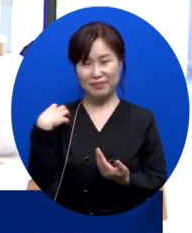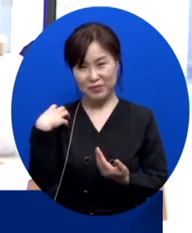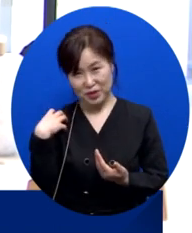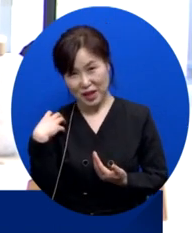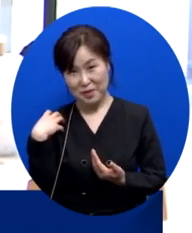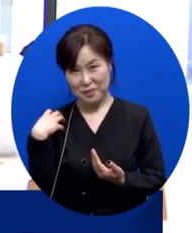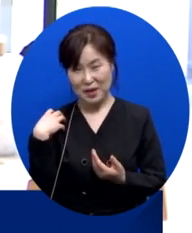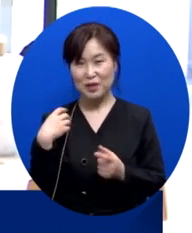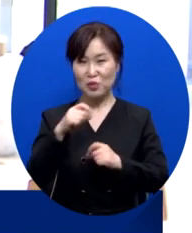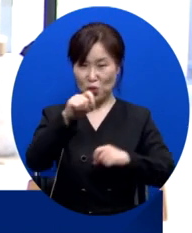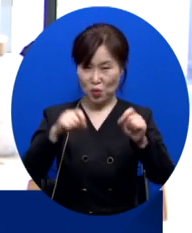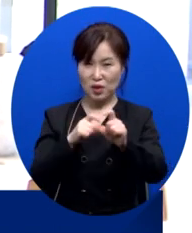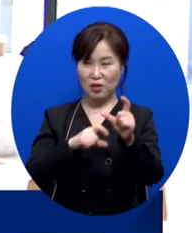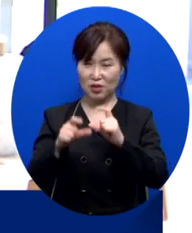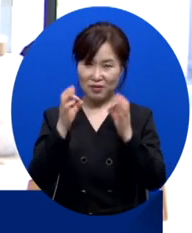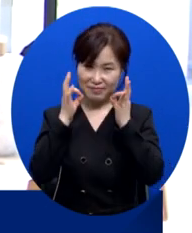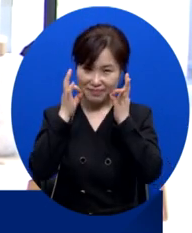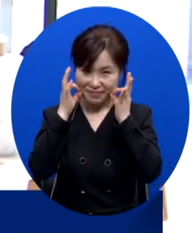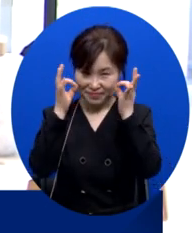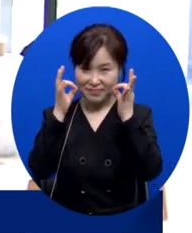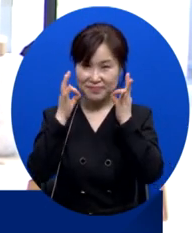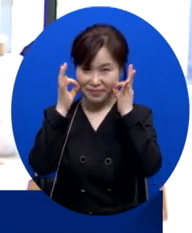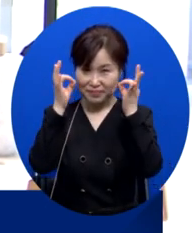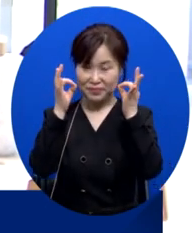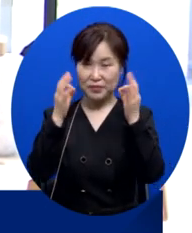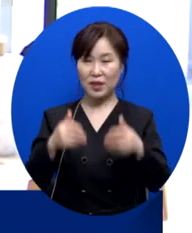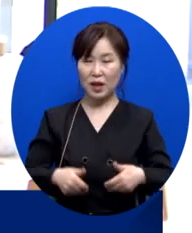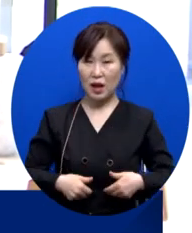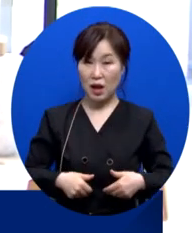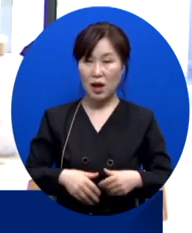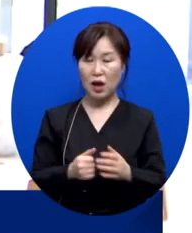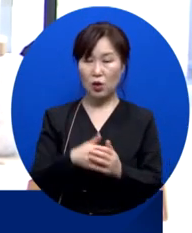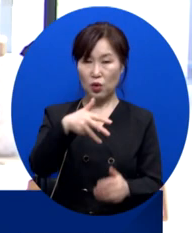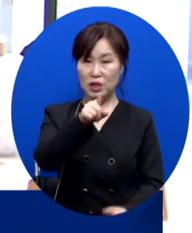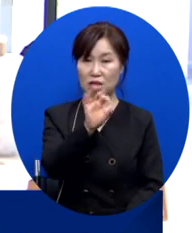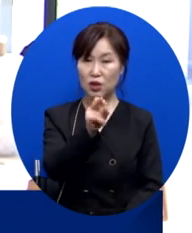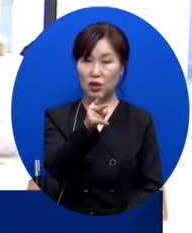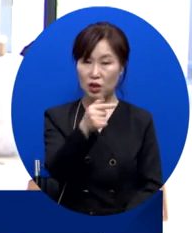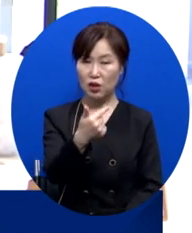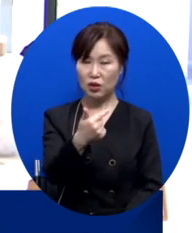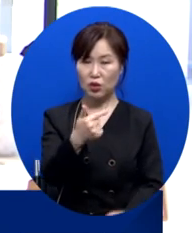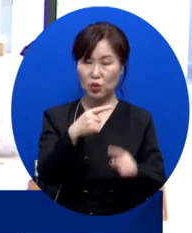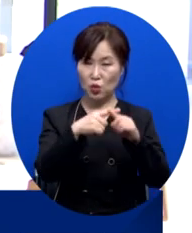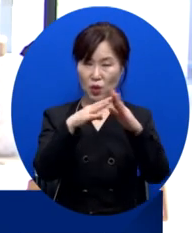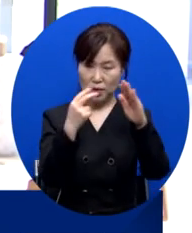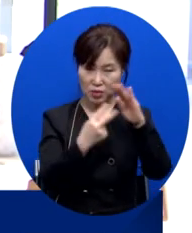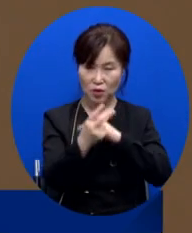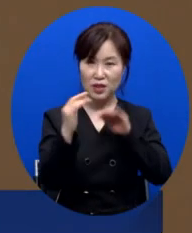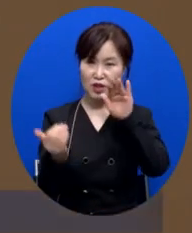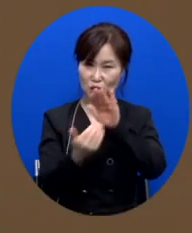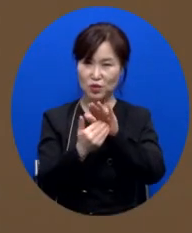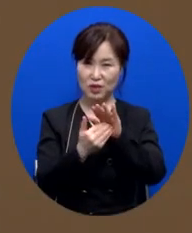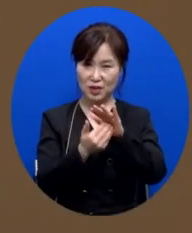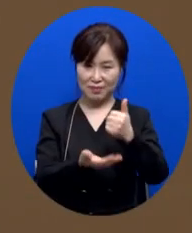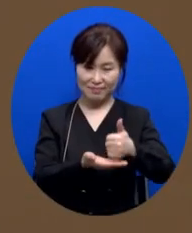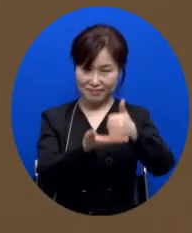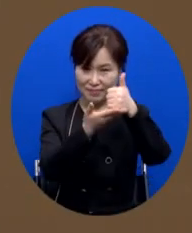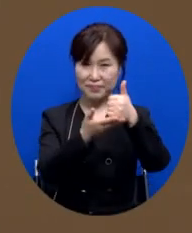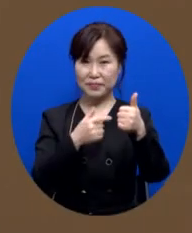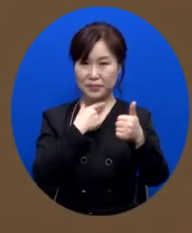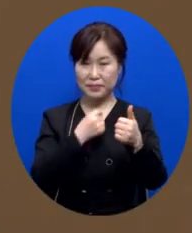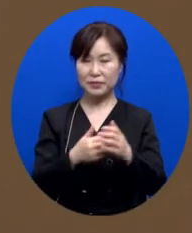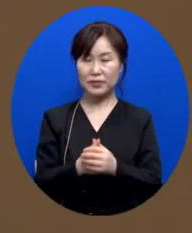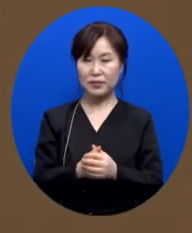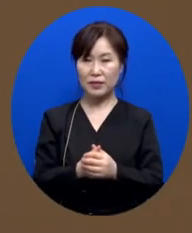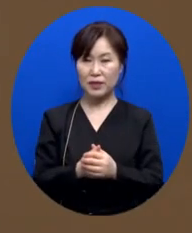부담감을 어 전 사이 안고 어절 꽤 비전을 이루기 위해 열심히 선 피려고 하고 있습니다 서문 교회가